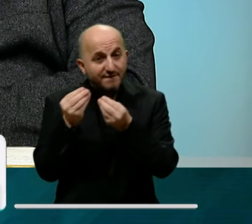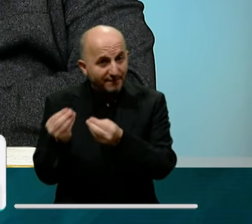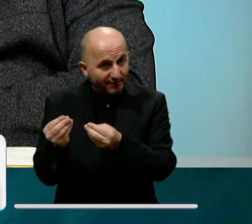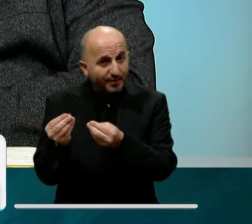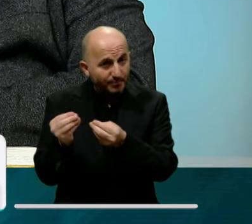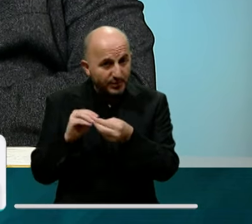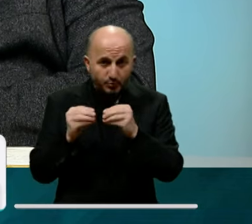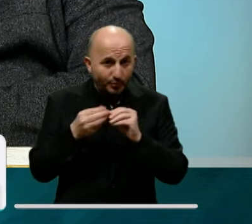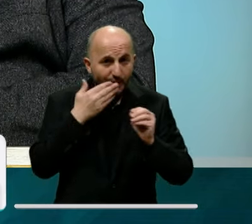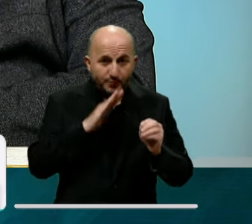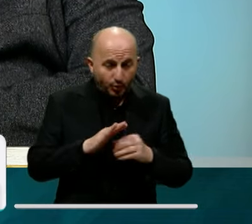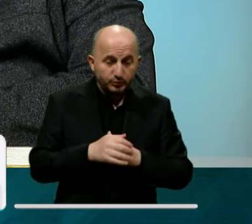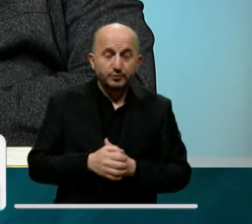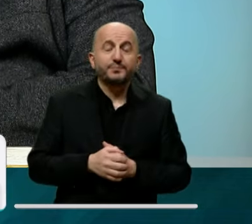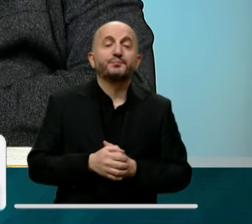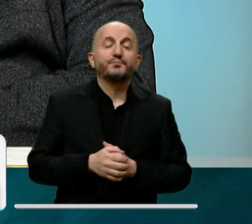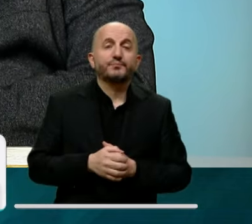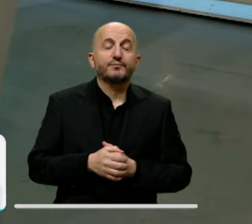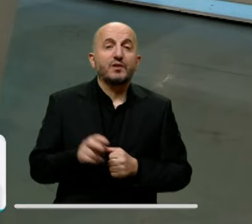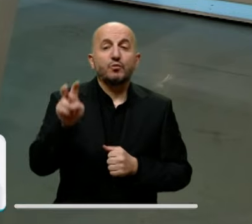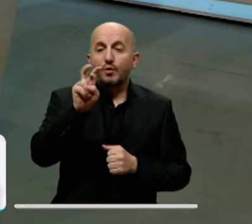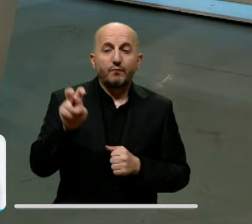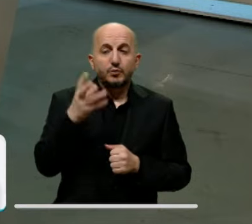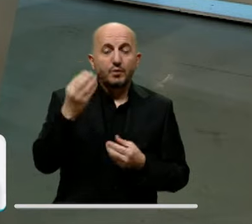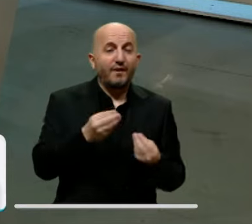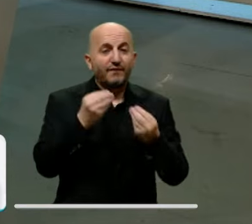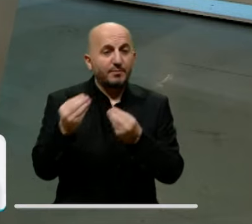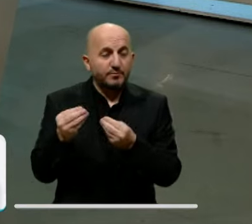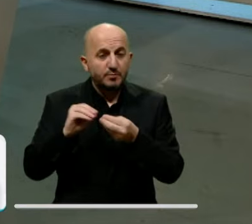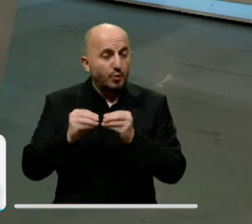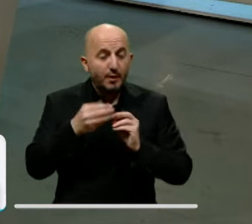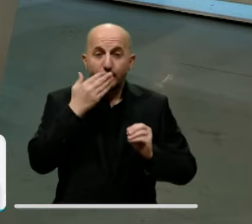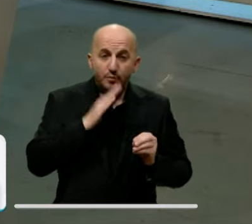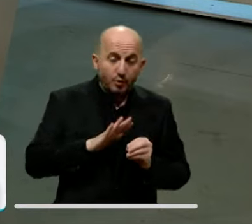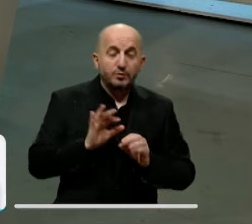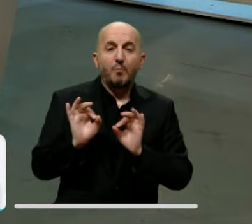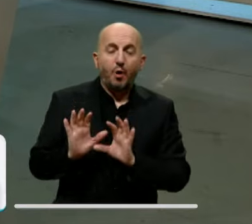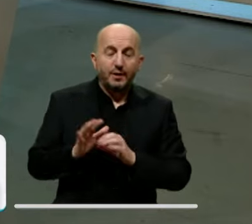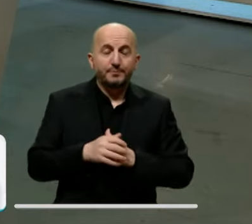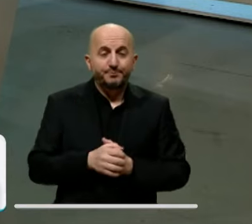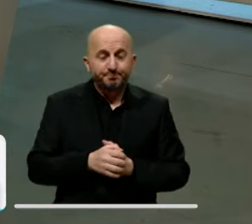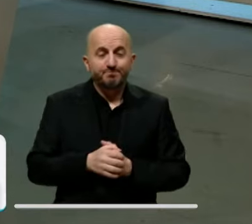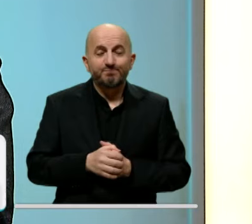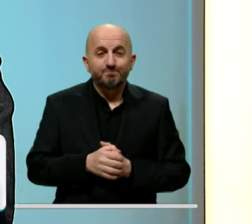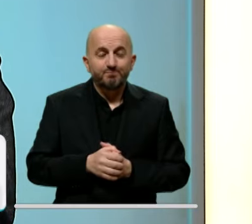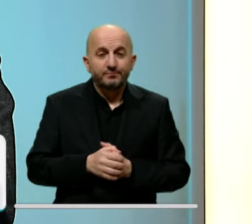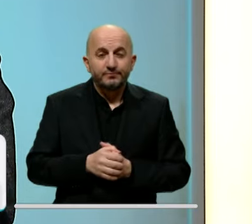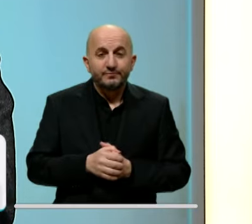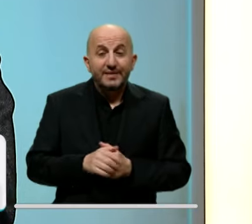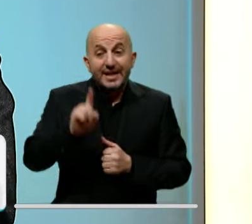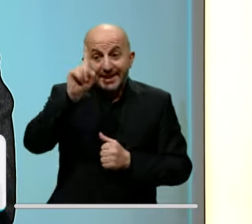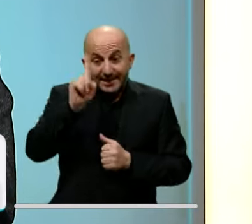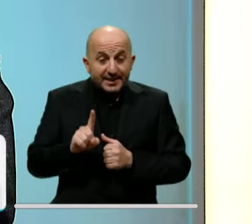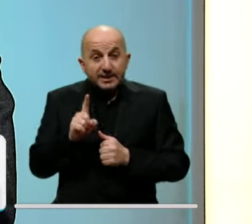vermemde bir sakınca yoktur döviz olarak vermemde bir sakınca yoktur bu böyle Peki ilk